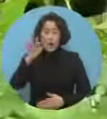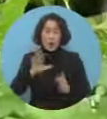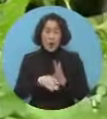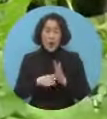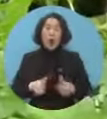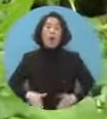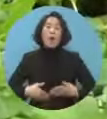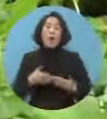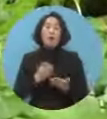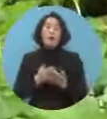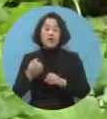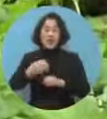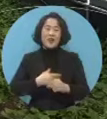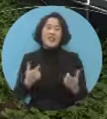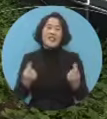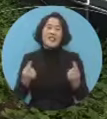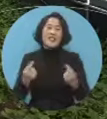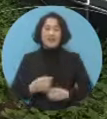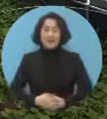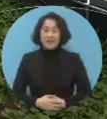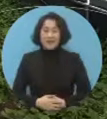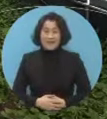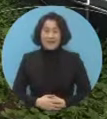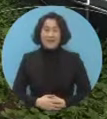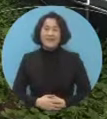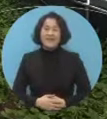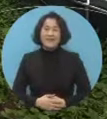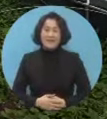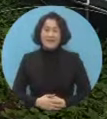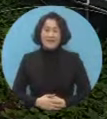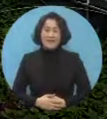봄 소식을 전하고 있습니다. 생명의 땅 으뜸 전남 도정뉴스 김은정입니다.